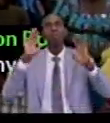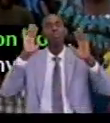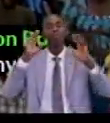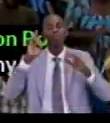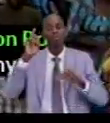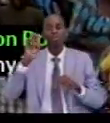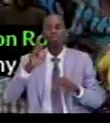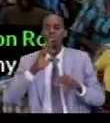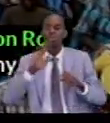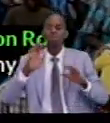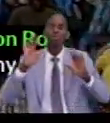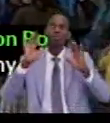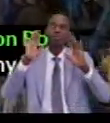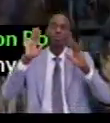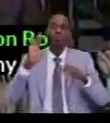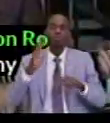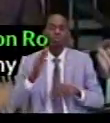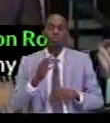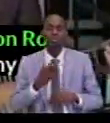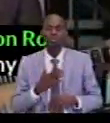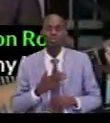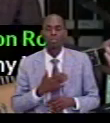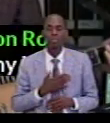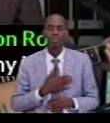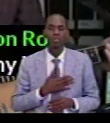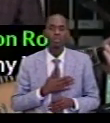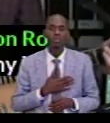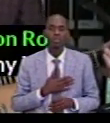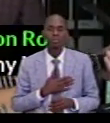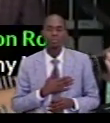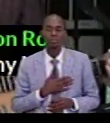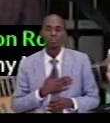tu es merveilleux, mon roi.